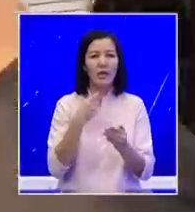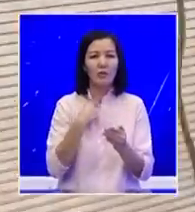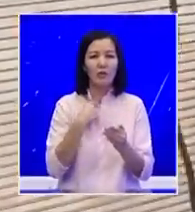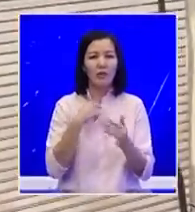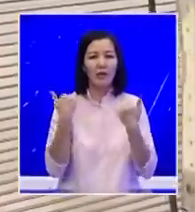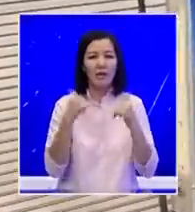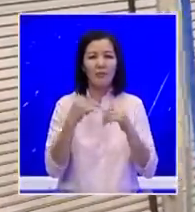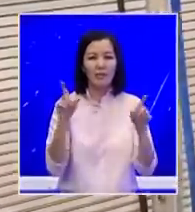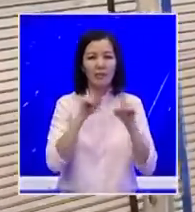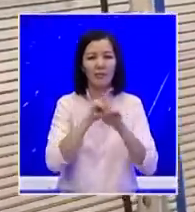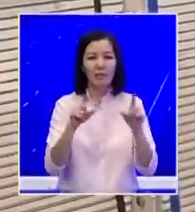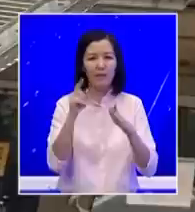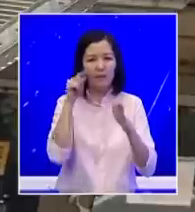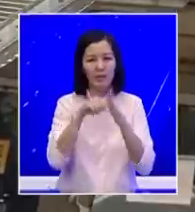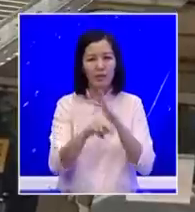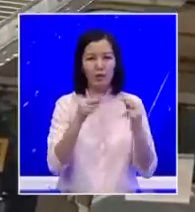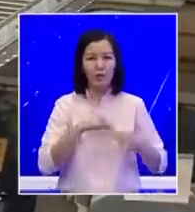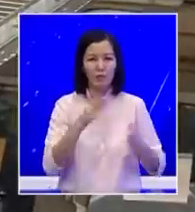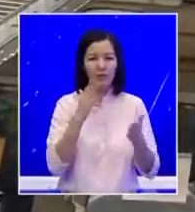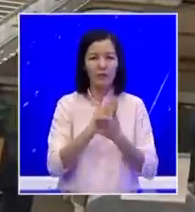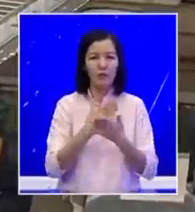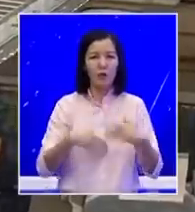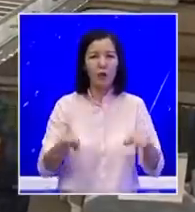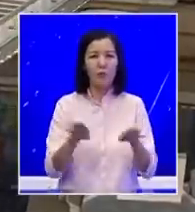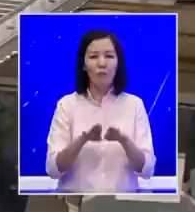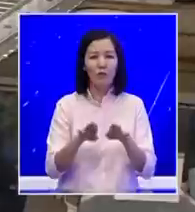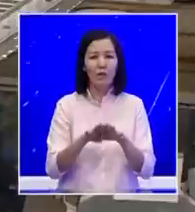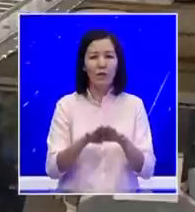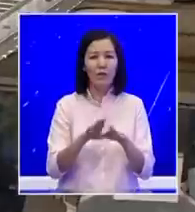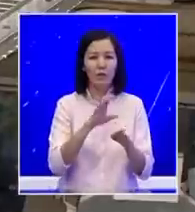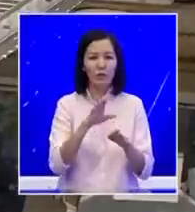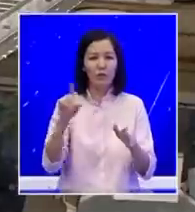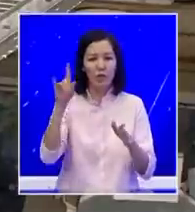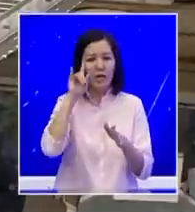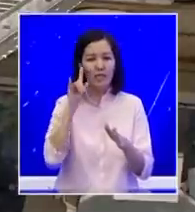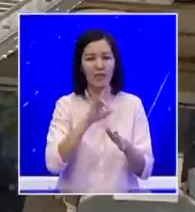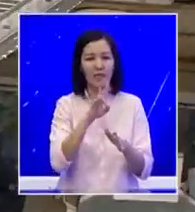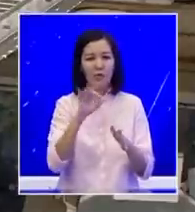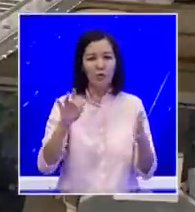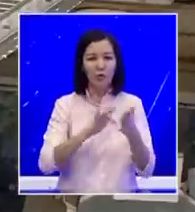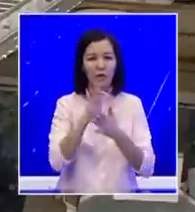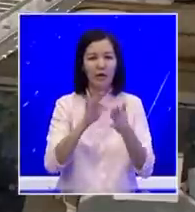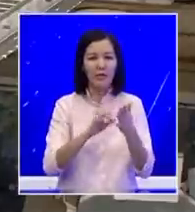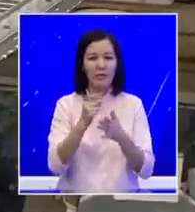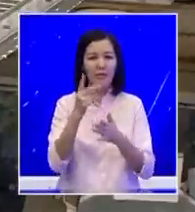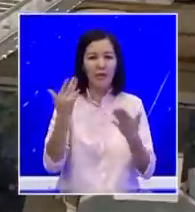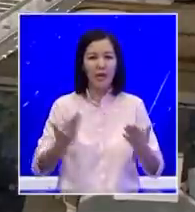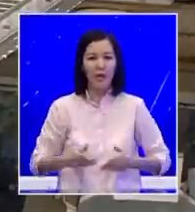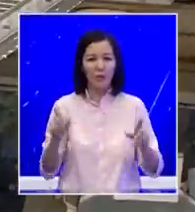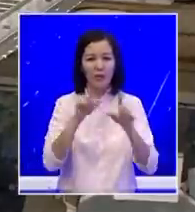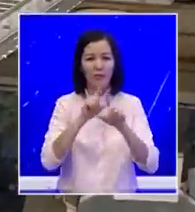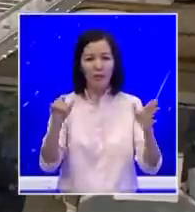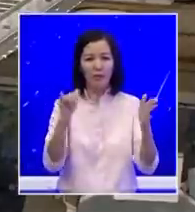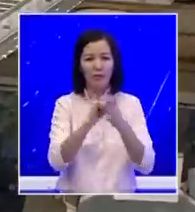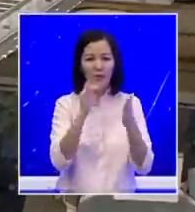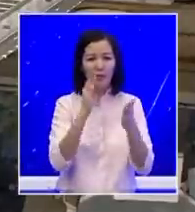Талдықорғандағы аспаздық мекеменің бірінде жұмыс істеп тұр. Мұндай құрылғылар солтүстік Қазақстан мен Нұр-Сұлтан қаласындағы бірқатар әлеуметтік